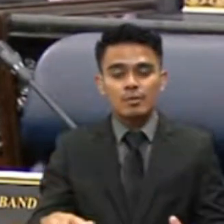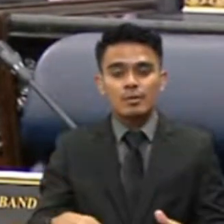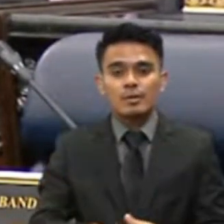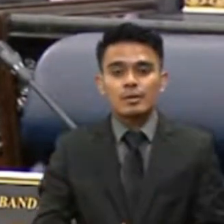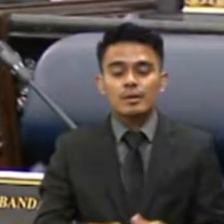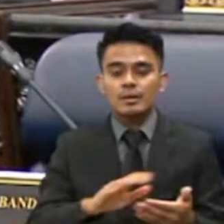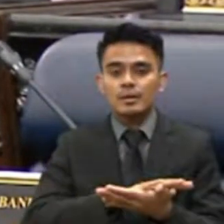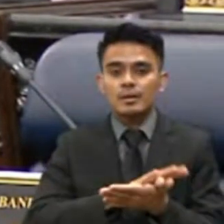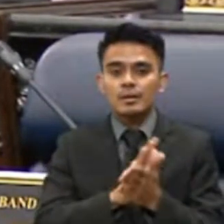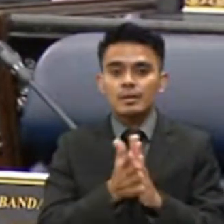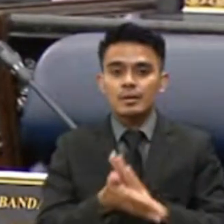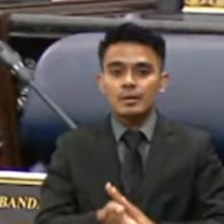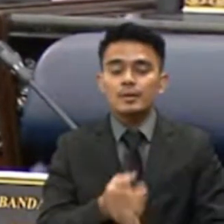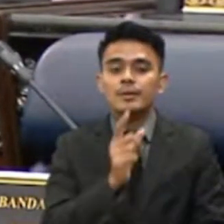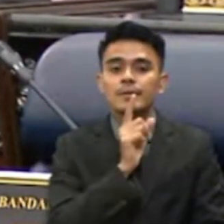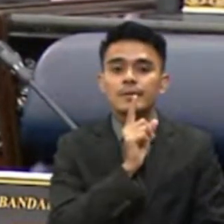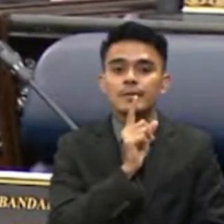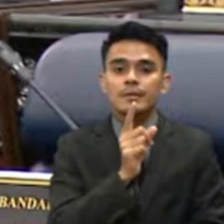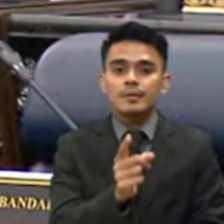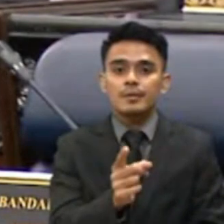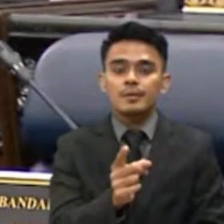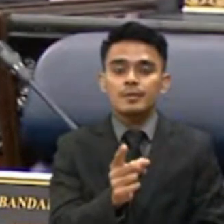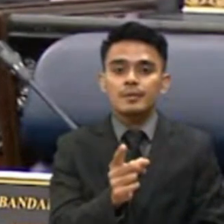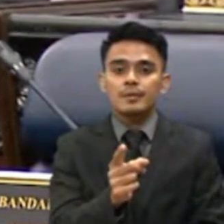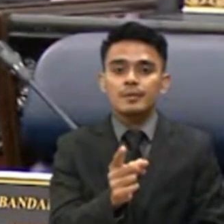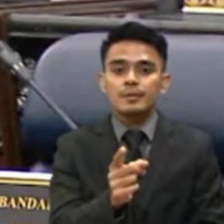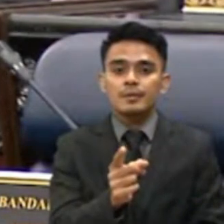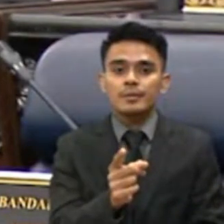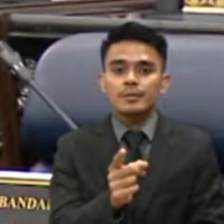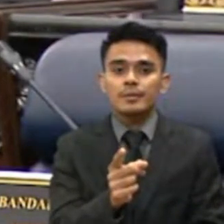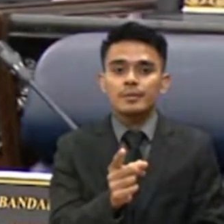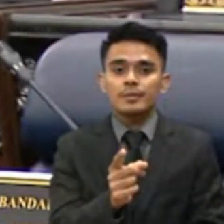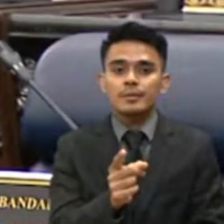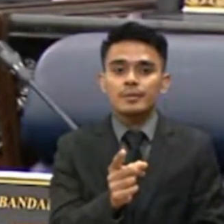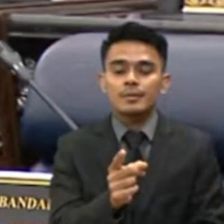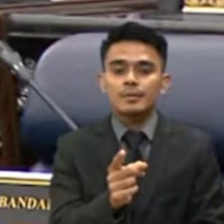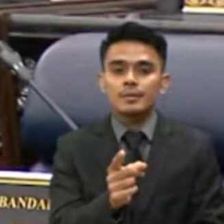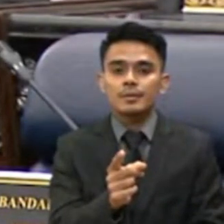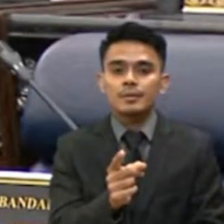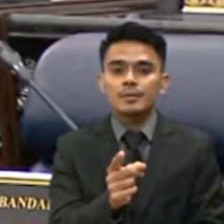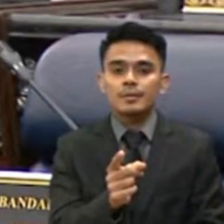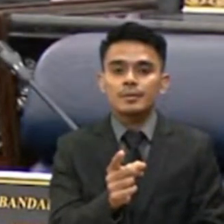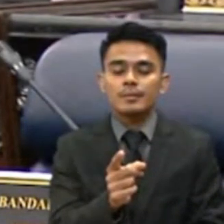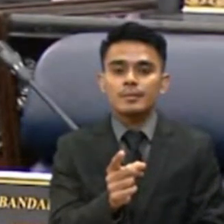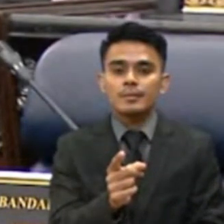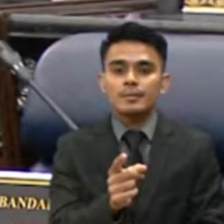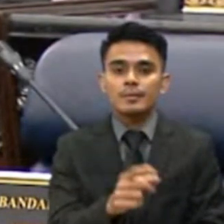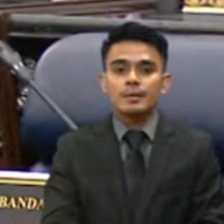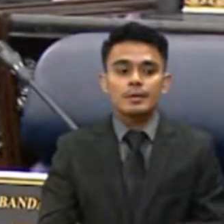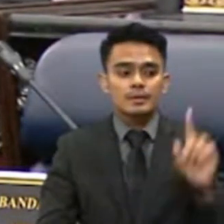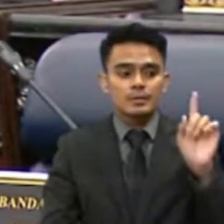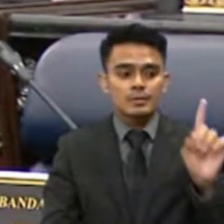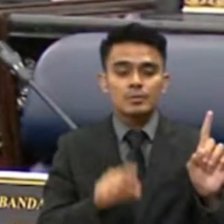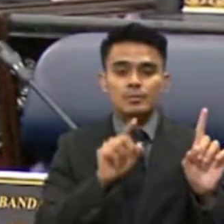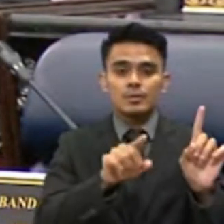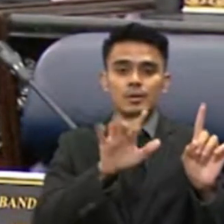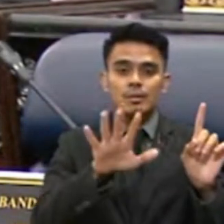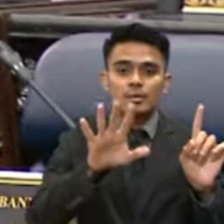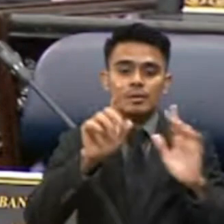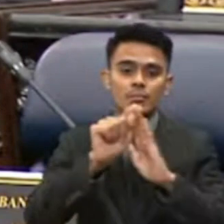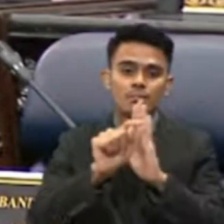oleh itu Ia merupakan yang merupakan itu bukan satu perpuluhan 5